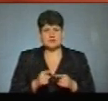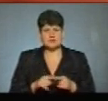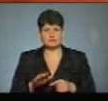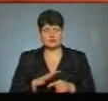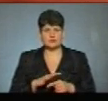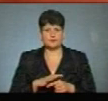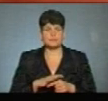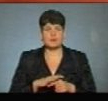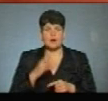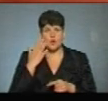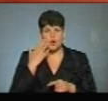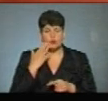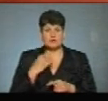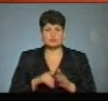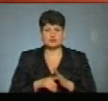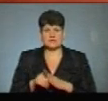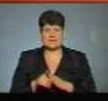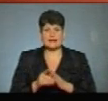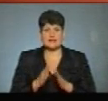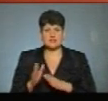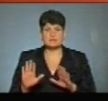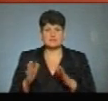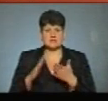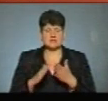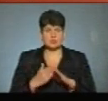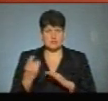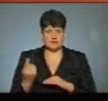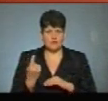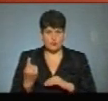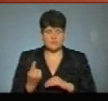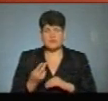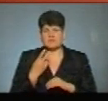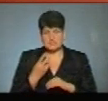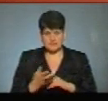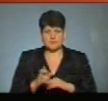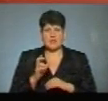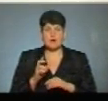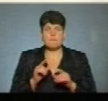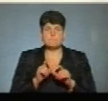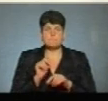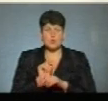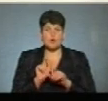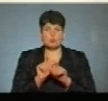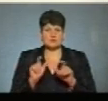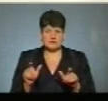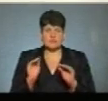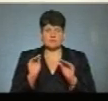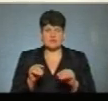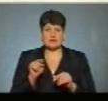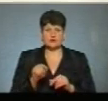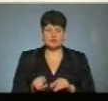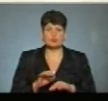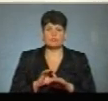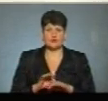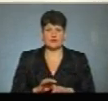обласного центру? Тому що про це йшлося тоді, коли вводили режим надзвичайної ситуації в області. Дивіться, блокпости, вони виставлені